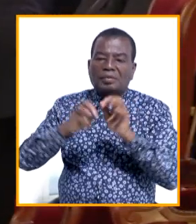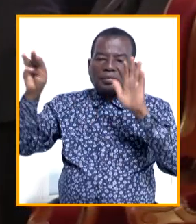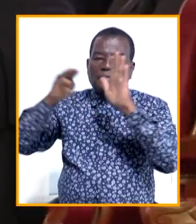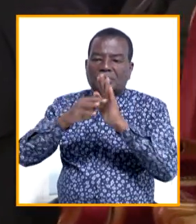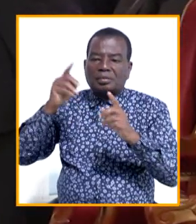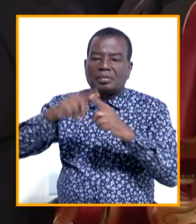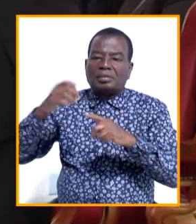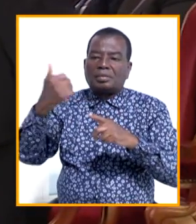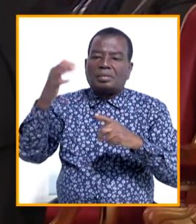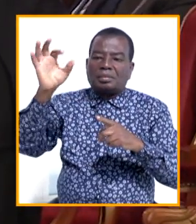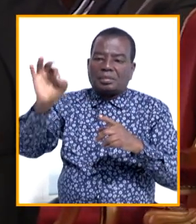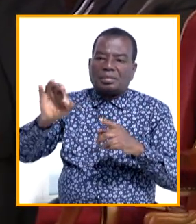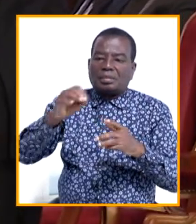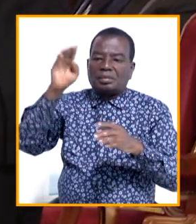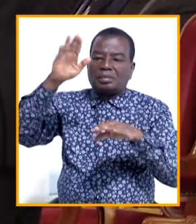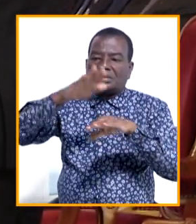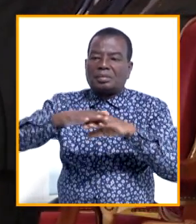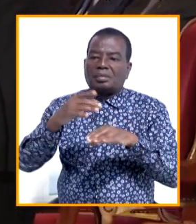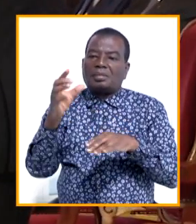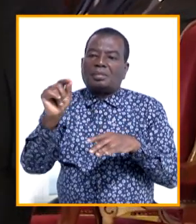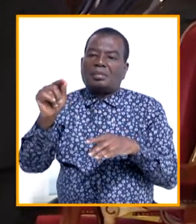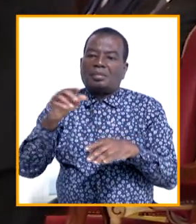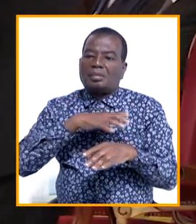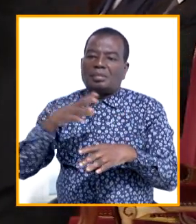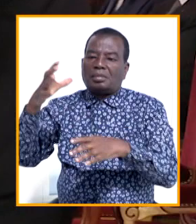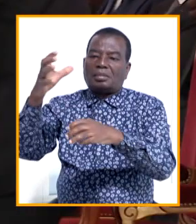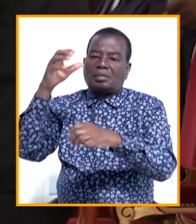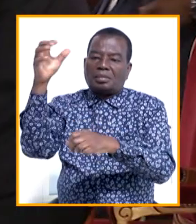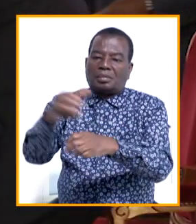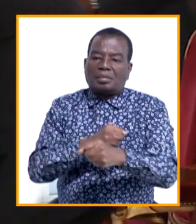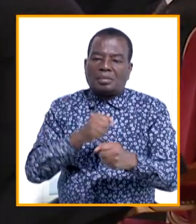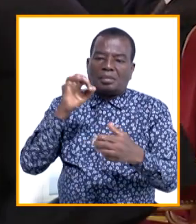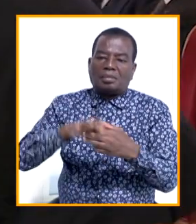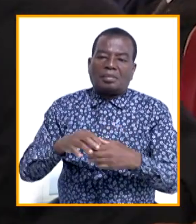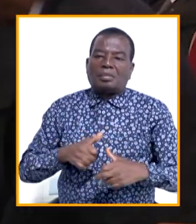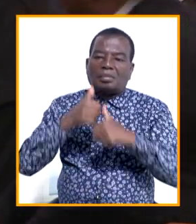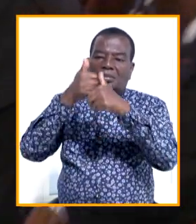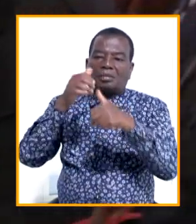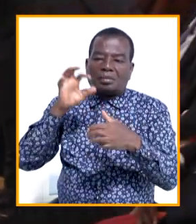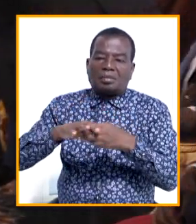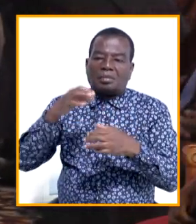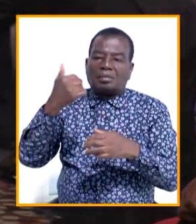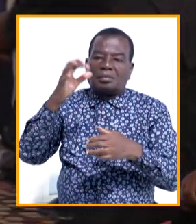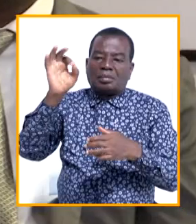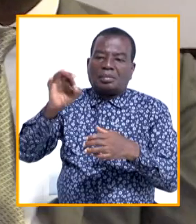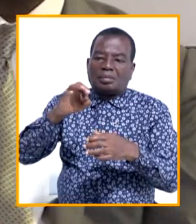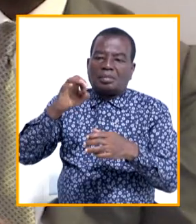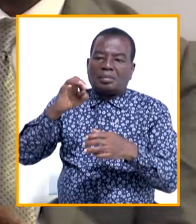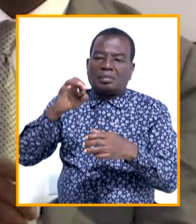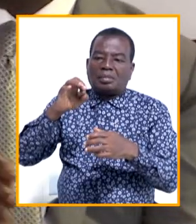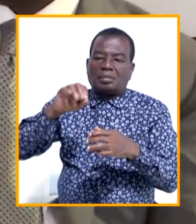à 19/ 20 durant son parcours scolaire il remporte ce prix avec une moyenne pondérée de 19,56/